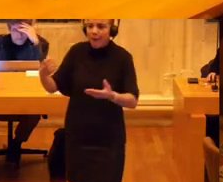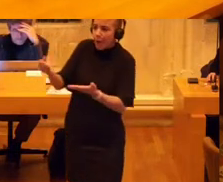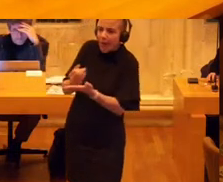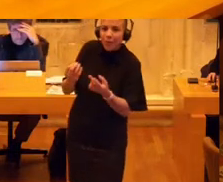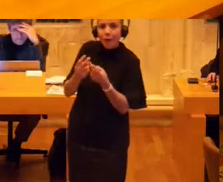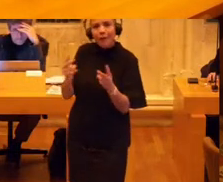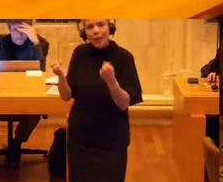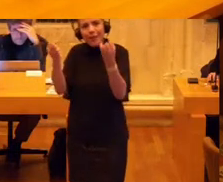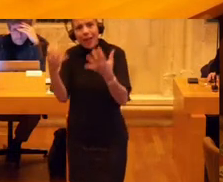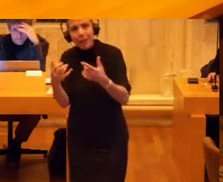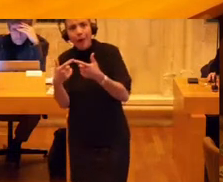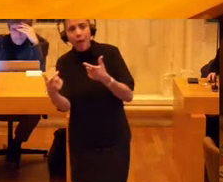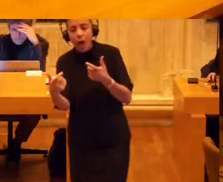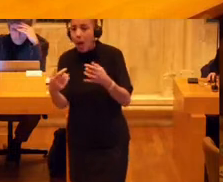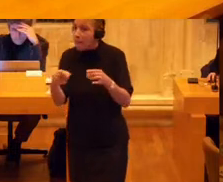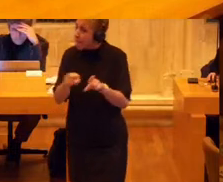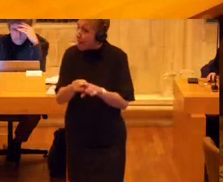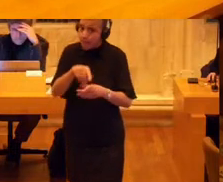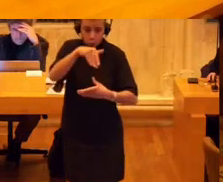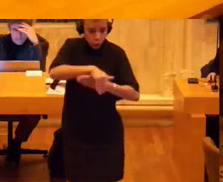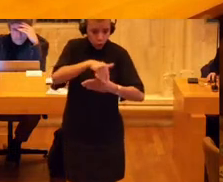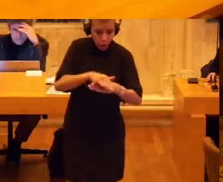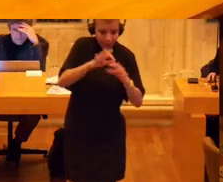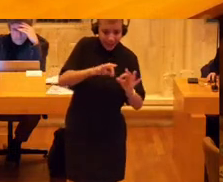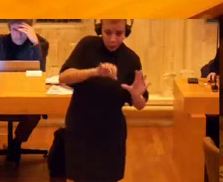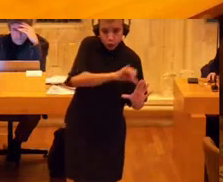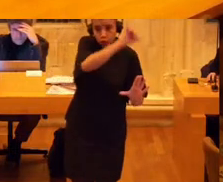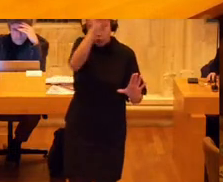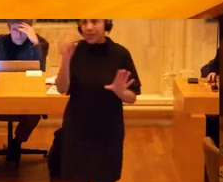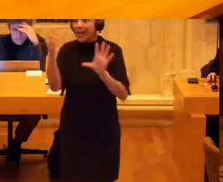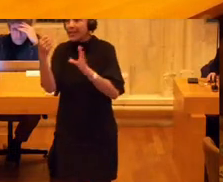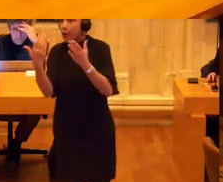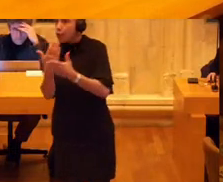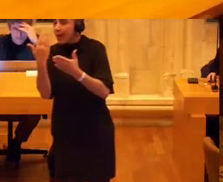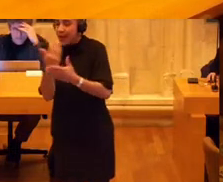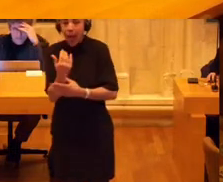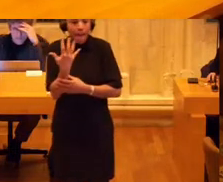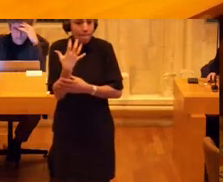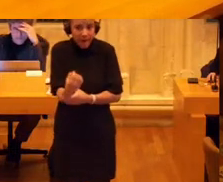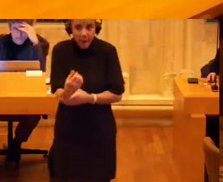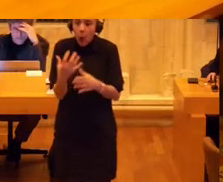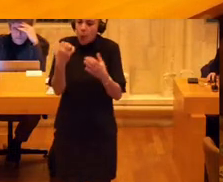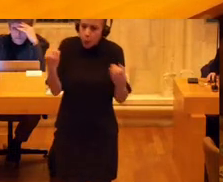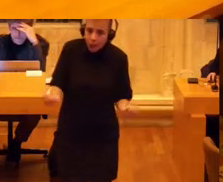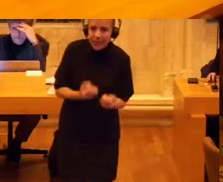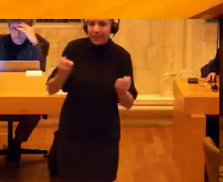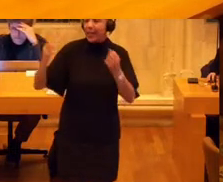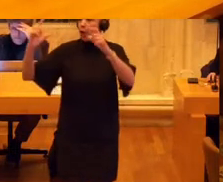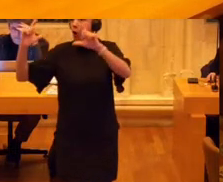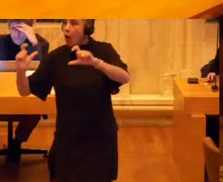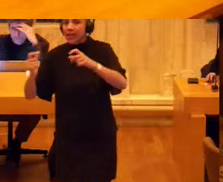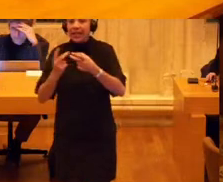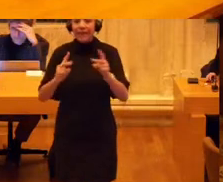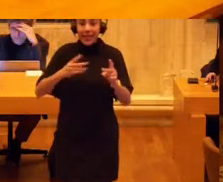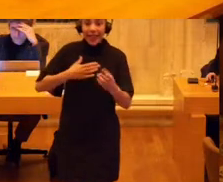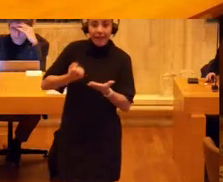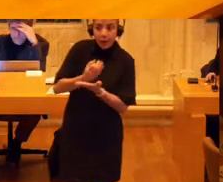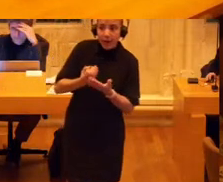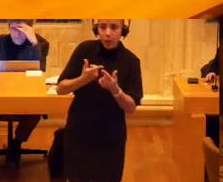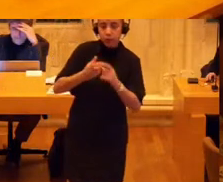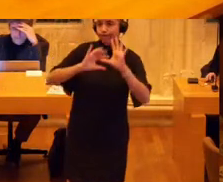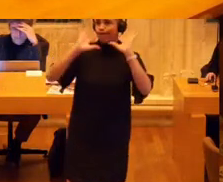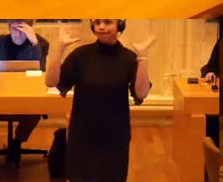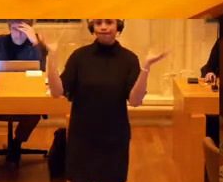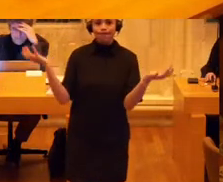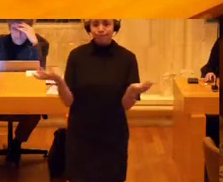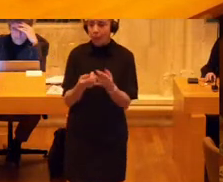une enseigne, que ce soit un dispositif publicitaire, que ce soit du mobilier urbain, cette extinction devra être effective de 22h à 6h.